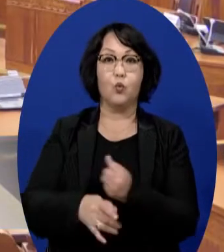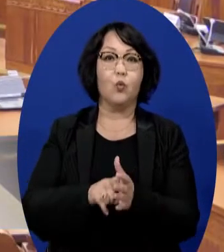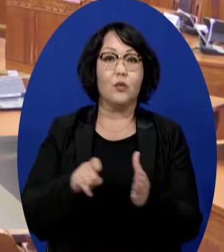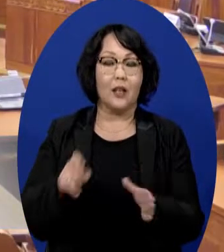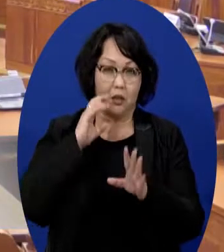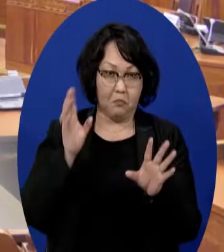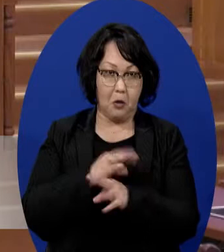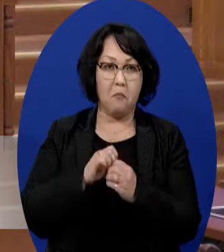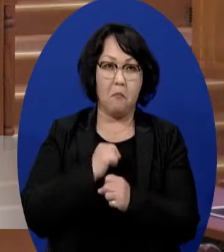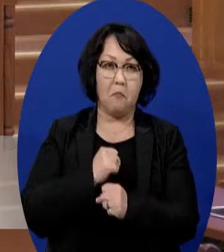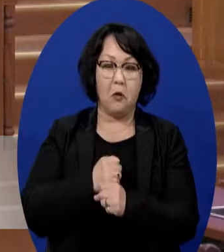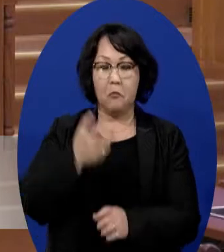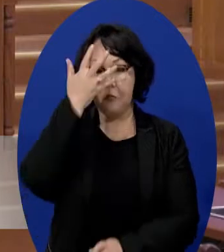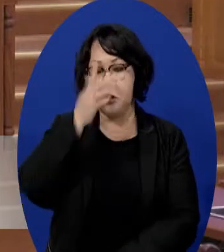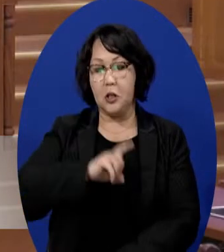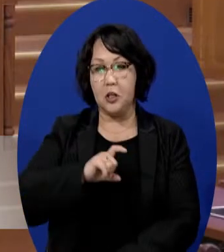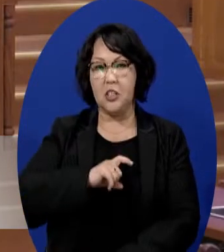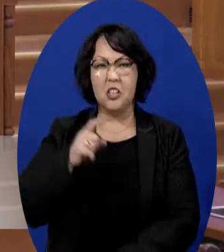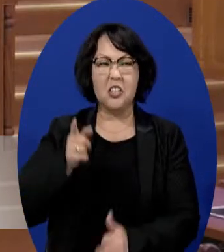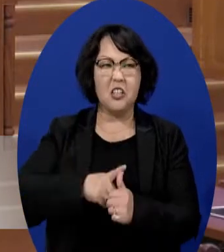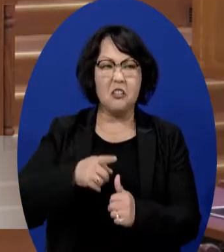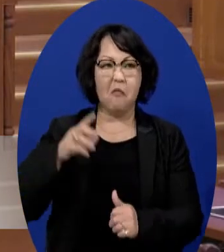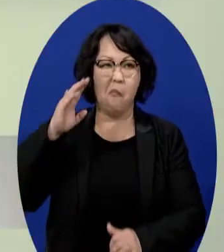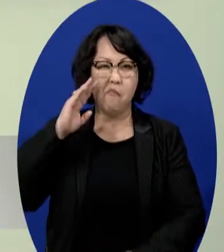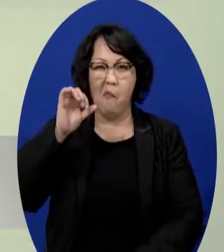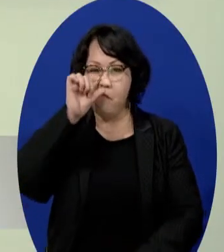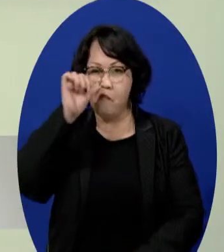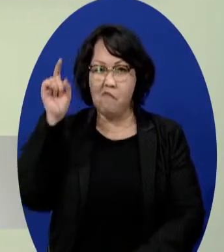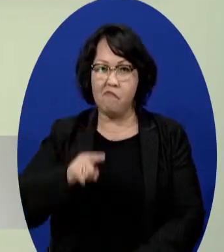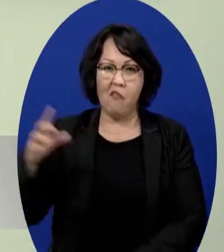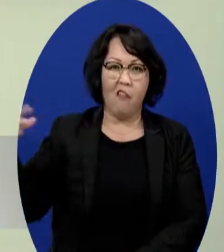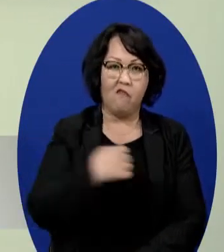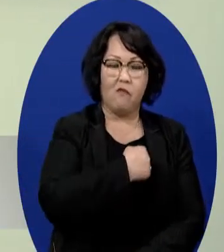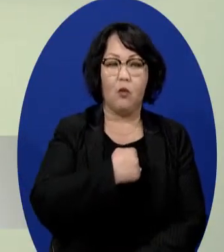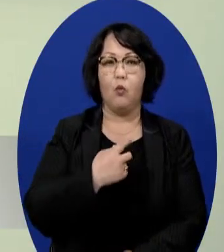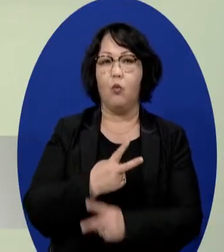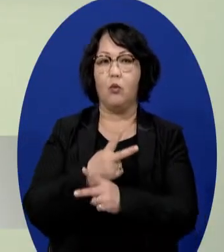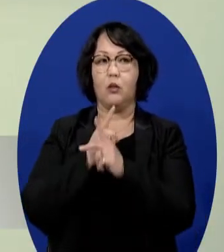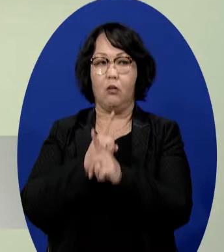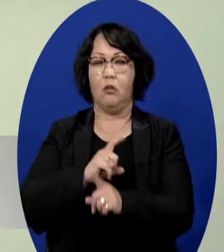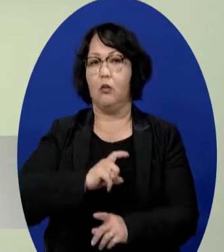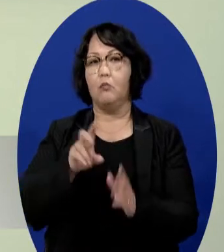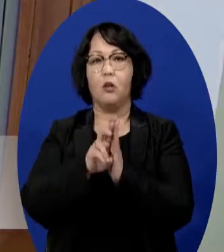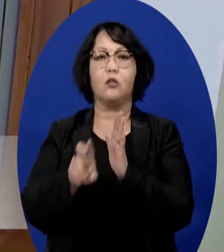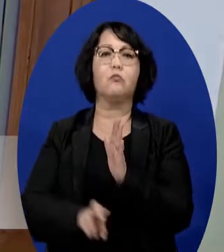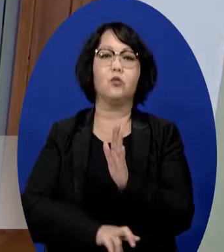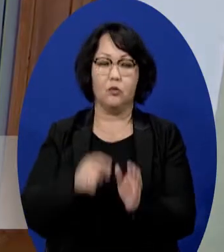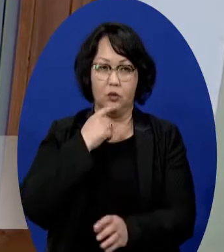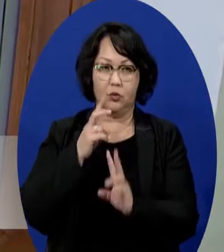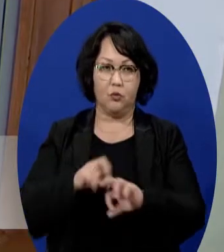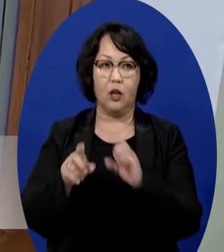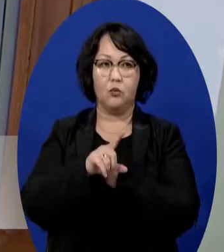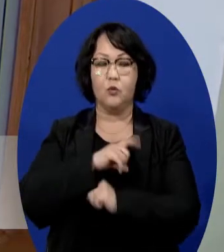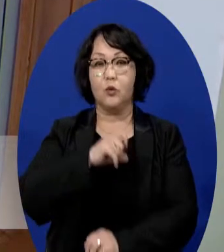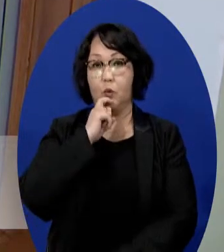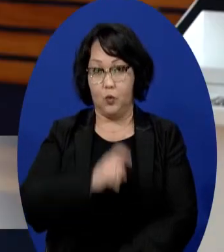хэлбэл төрийн эрхийг хэн нэгэн сэргийн дарангуйлал эзэрхэг байдлаар булаан авах хууль эрх зүйн үндэс байхгүй гэж судлаачид үзэж байна.